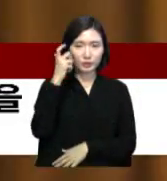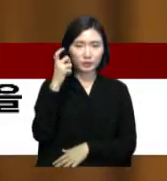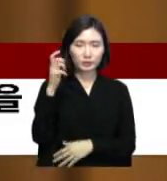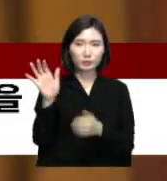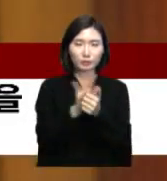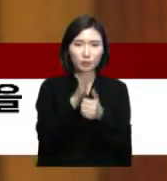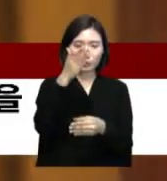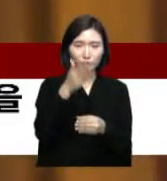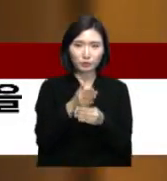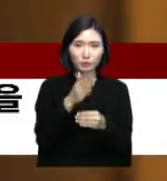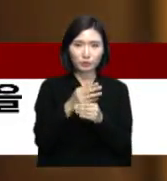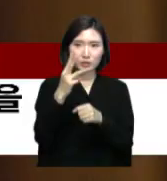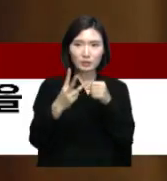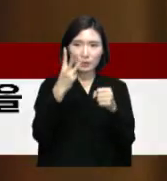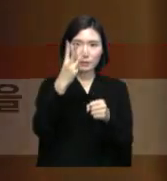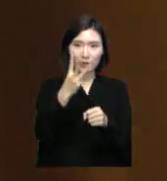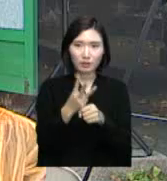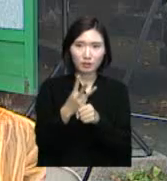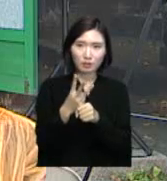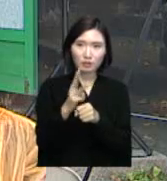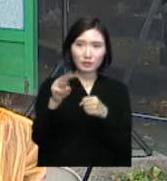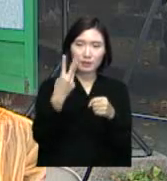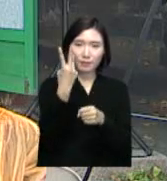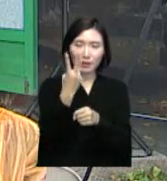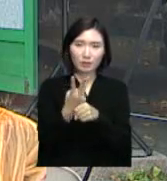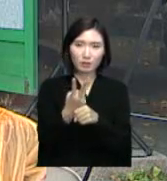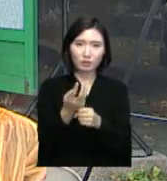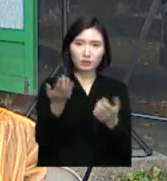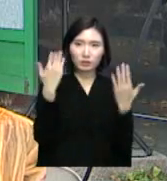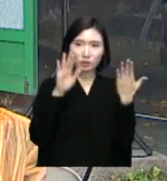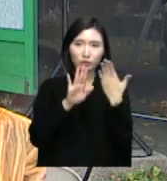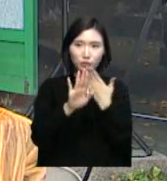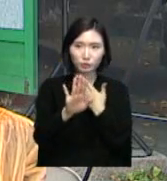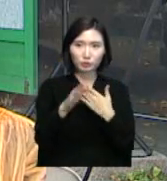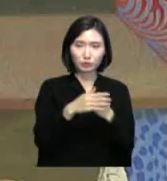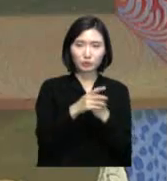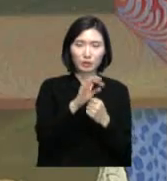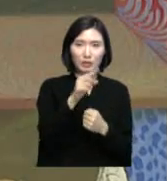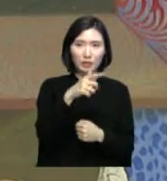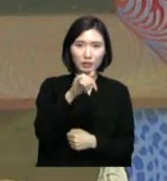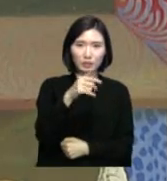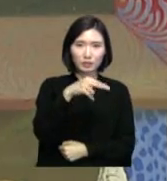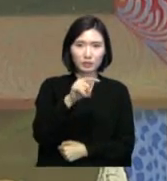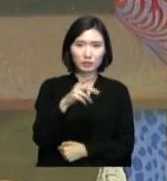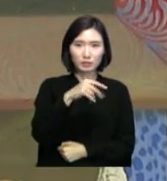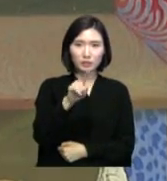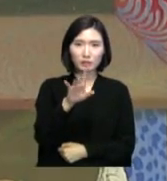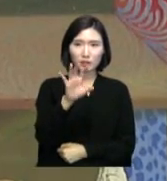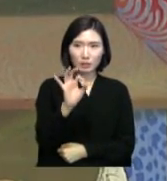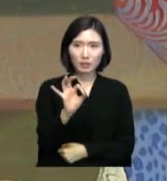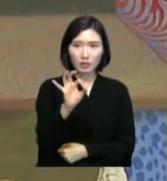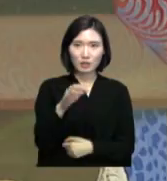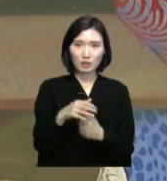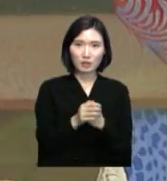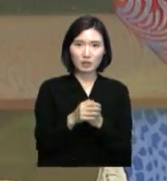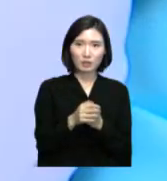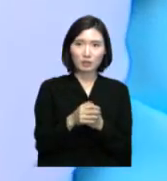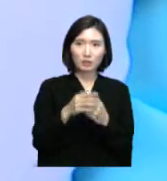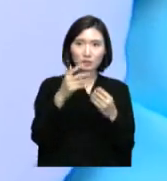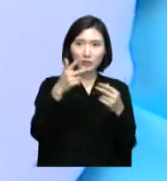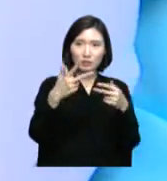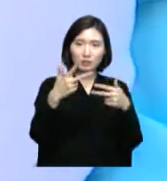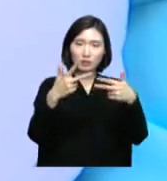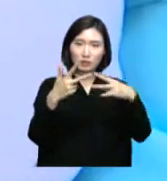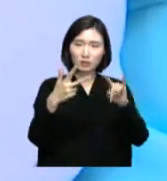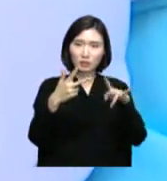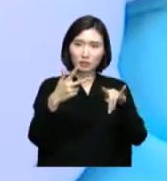세월을 흘러온 아기씨 당굿. 아기씨 당의 당주 기보겸 씨는 40대 초반 7대 당주가 됐고